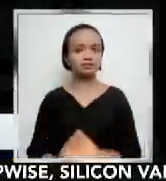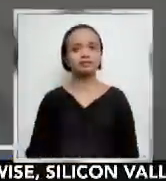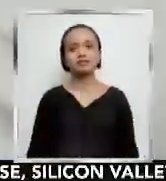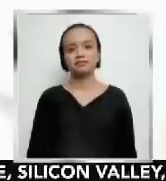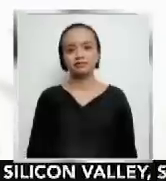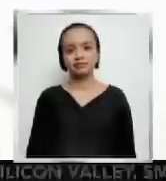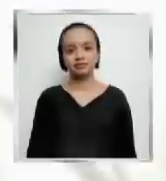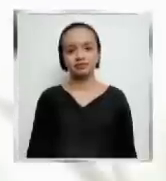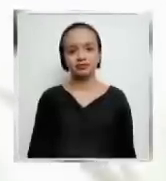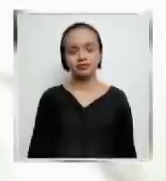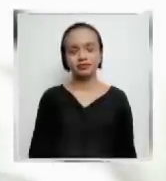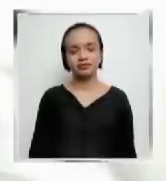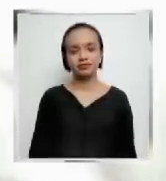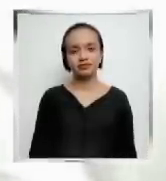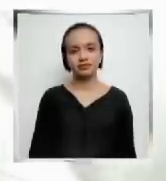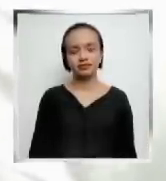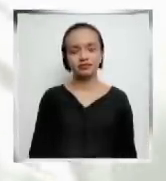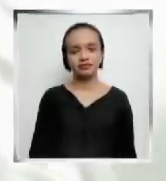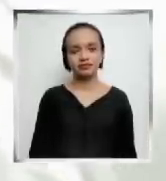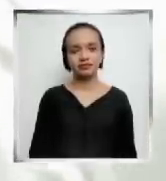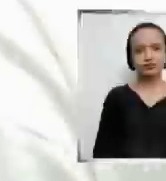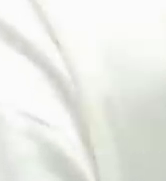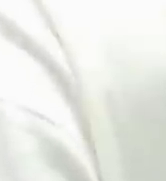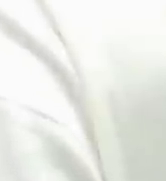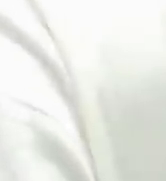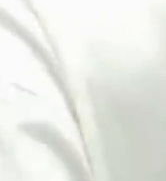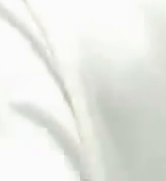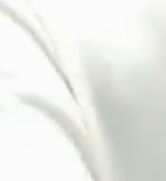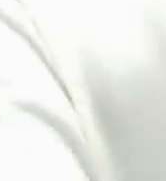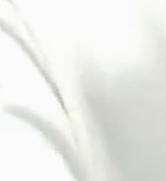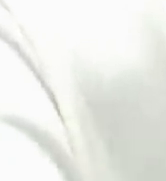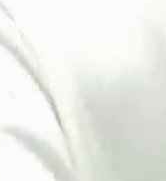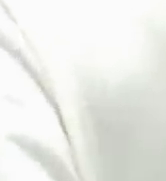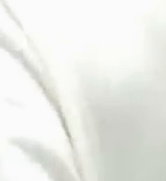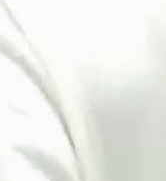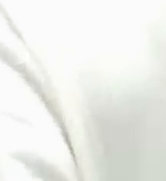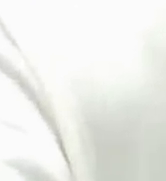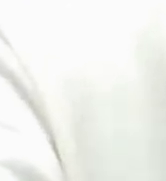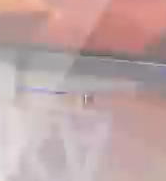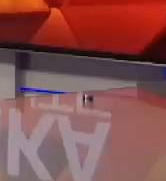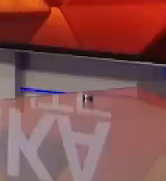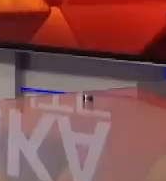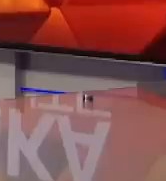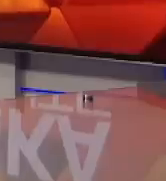Lars Santiago, updated sa Showbiz Happenings.